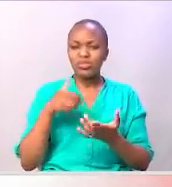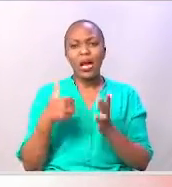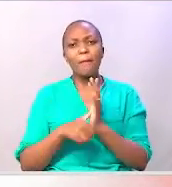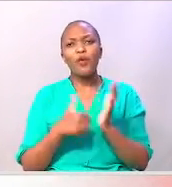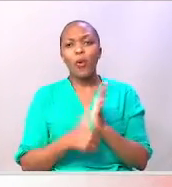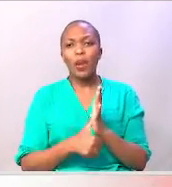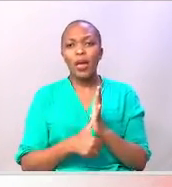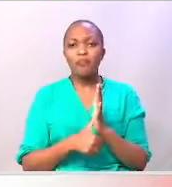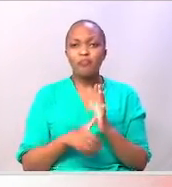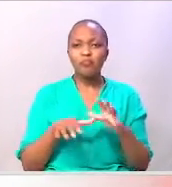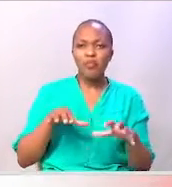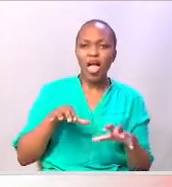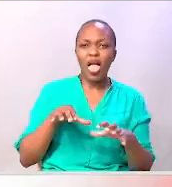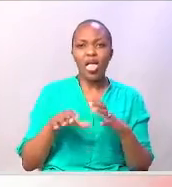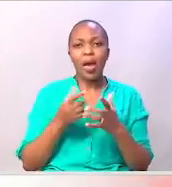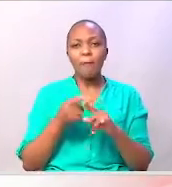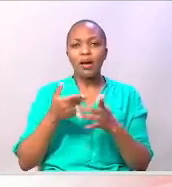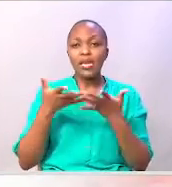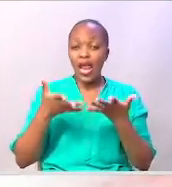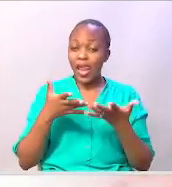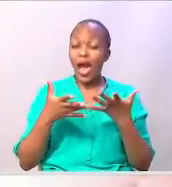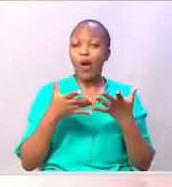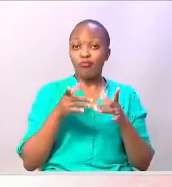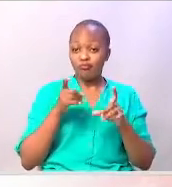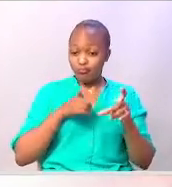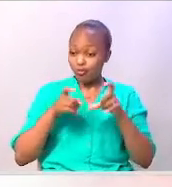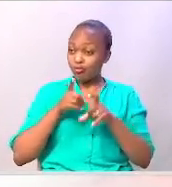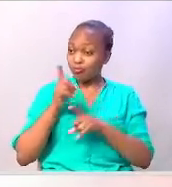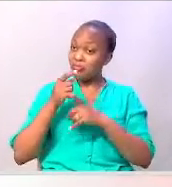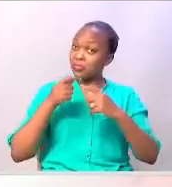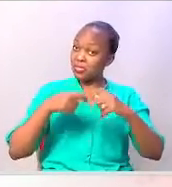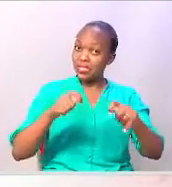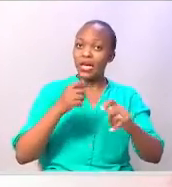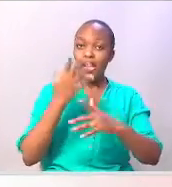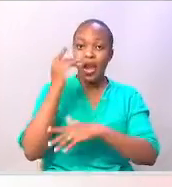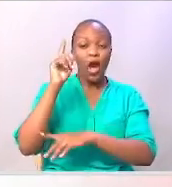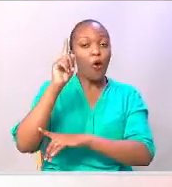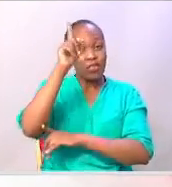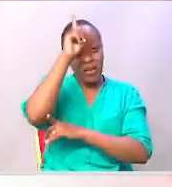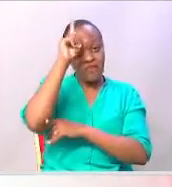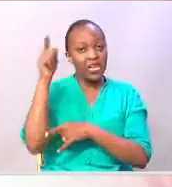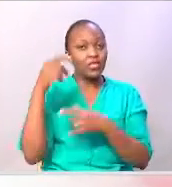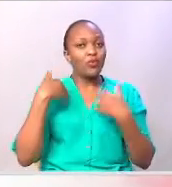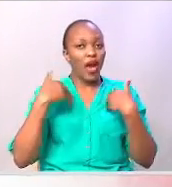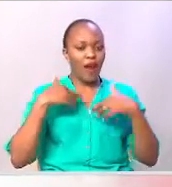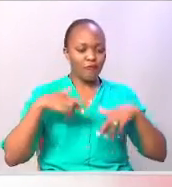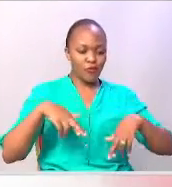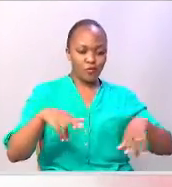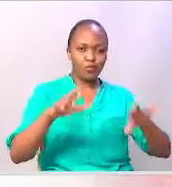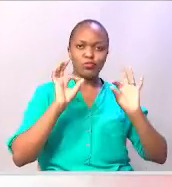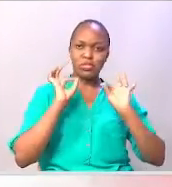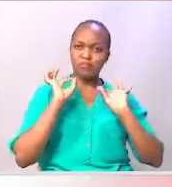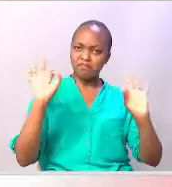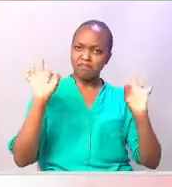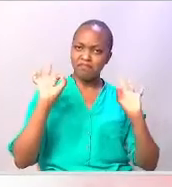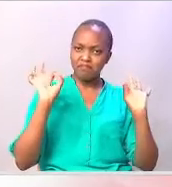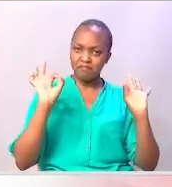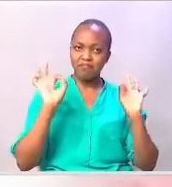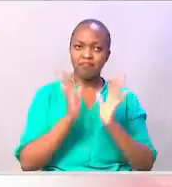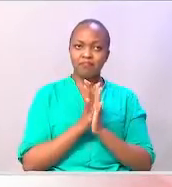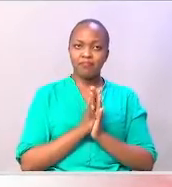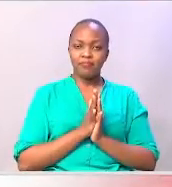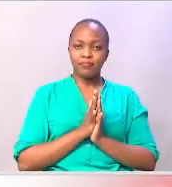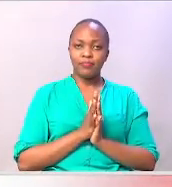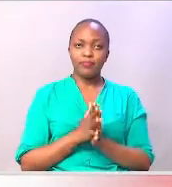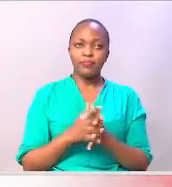during his reign he has tried. Unaweza pata huko ushago kuna there's roads which has been tarmacked, vitu kama